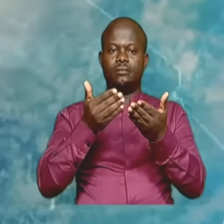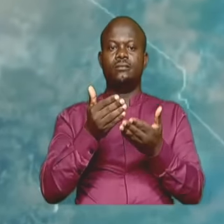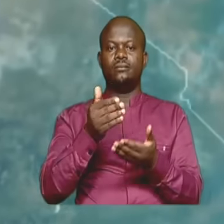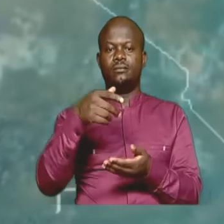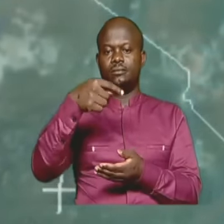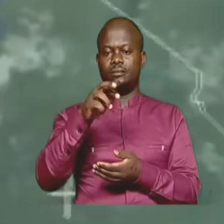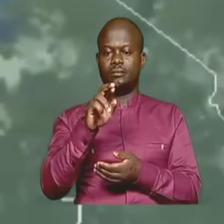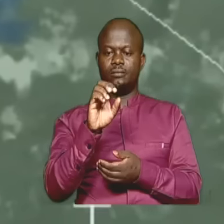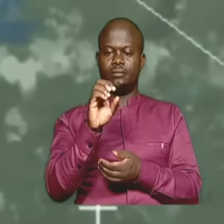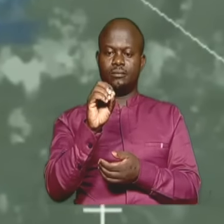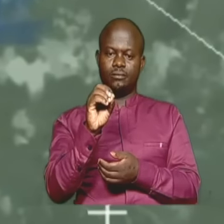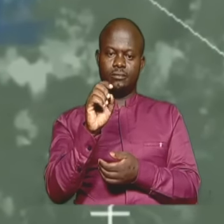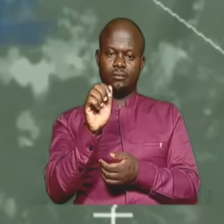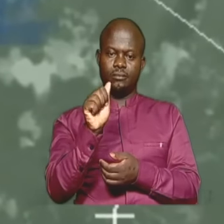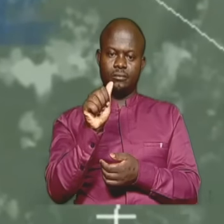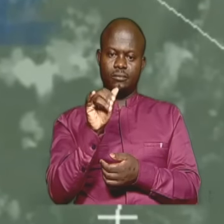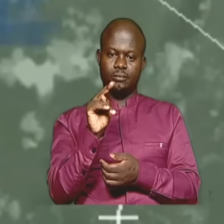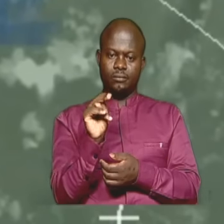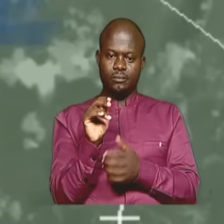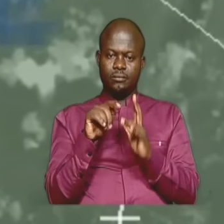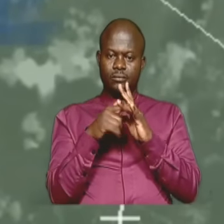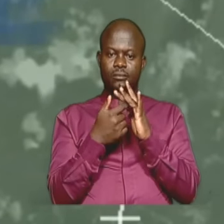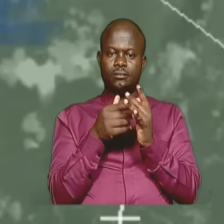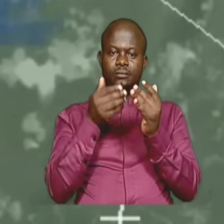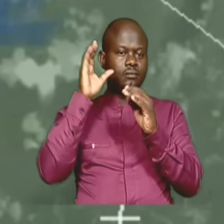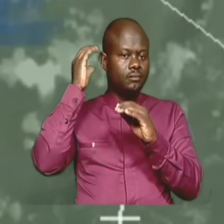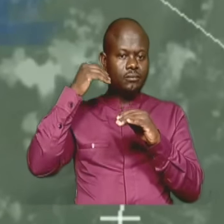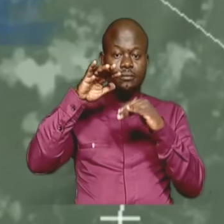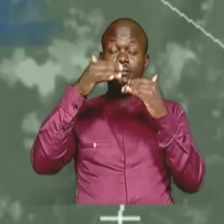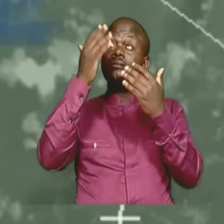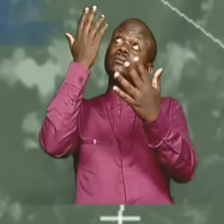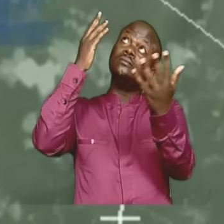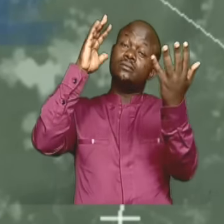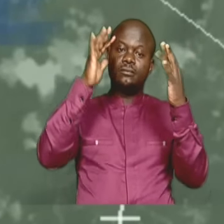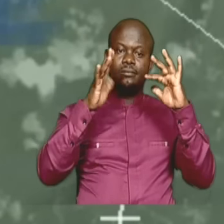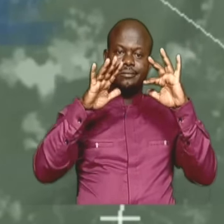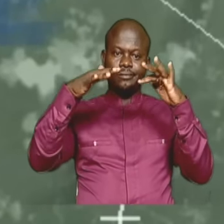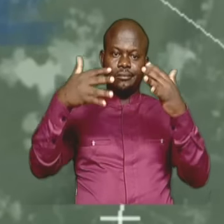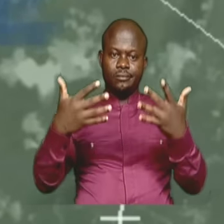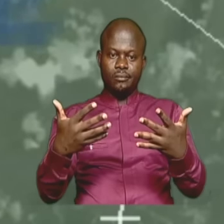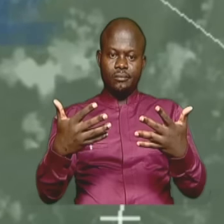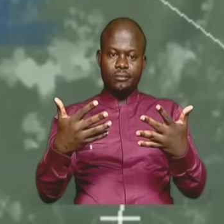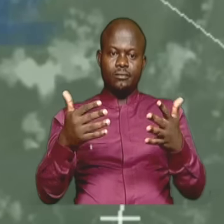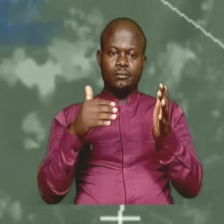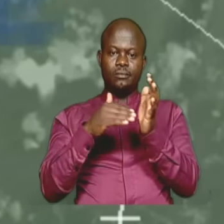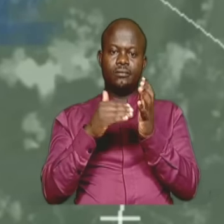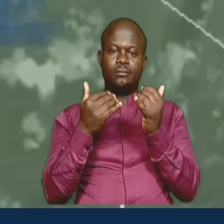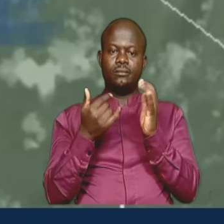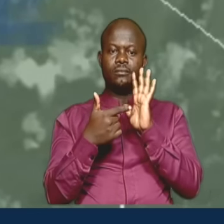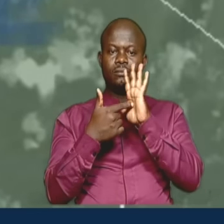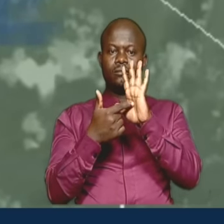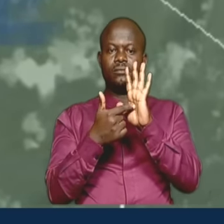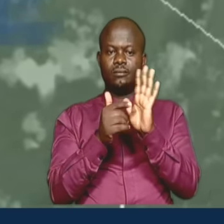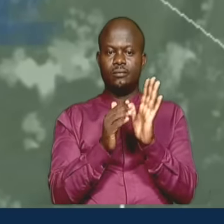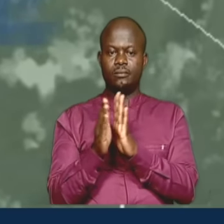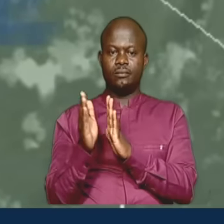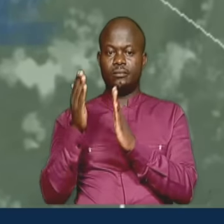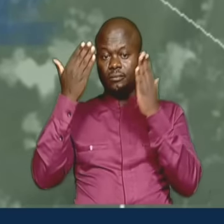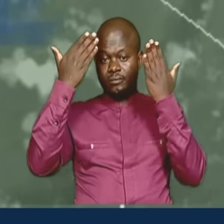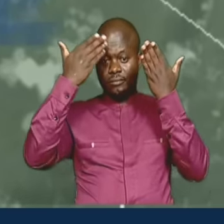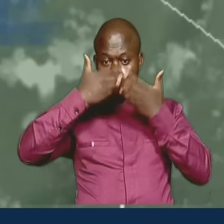Protais Dushimiye Imana. Turatangira tubagezaho uko ikirere cy'uyu munsi kiriwe, turaza no kubagezaho uko giteganyijwe muri iri